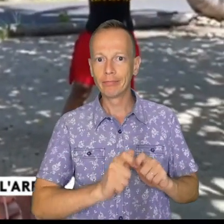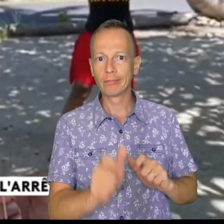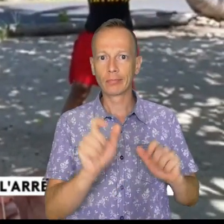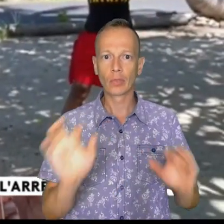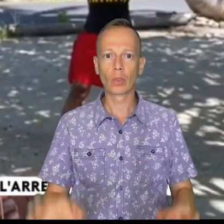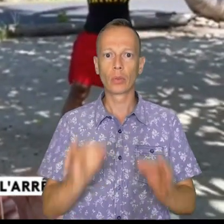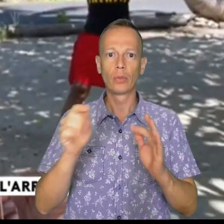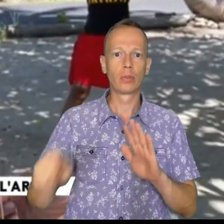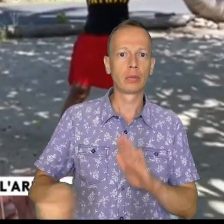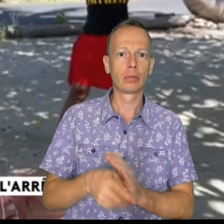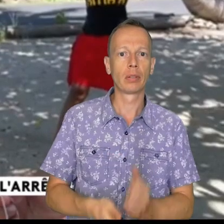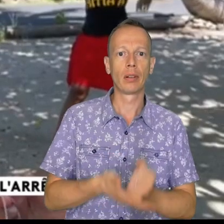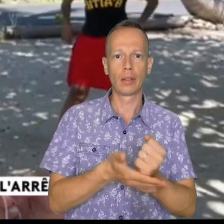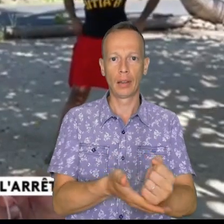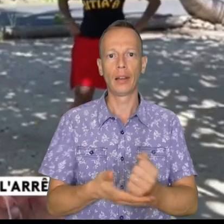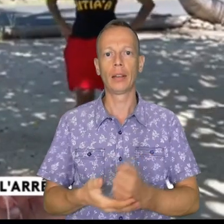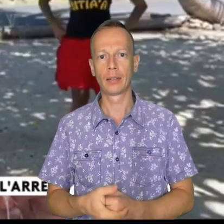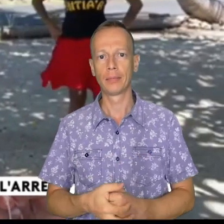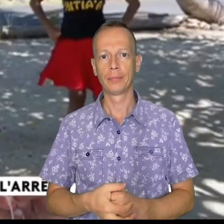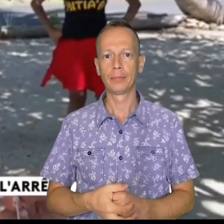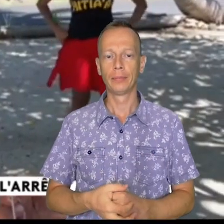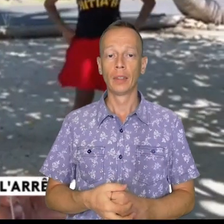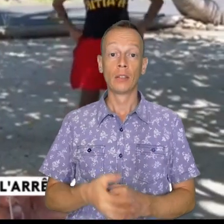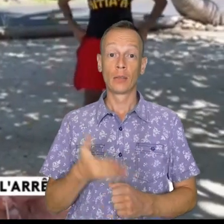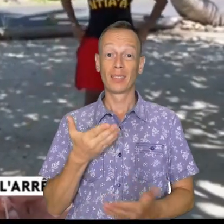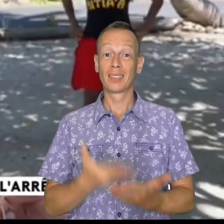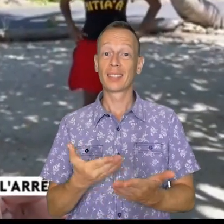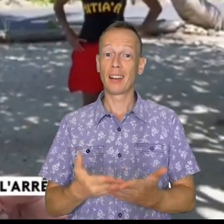démarches justement à suivre afin d'avoir des aides. Donc ça,